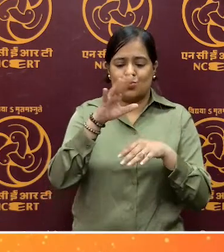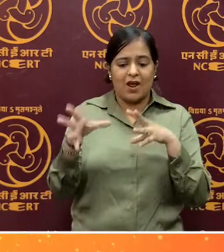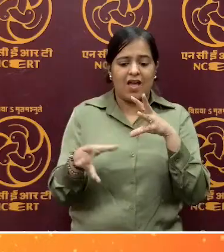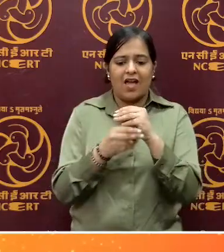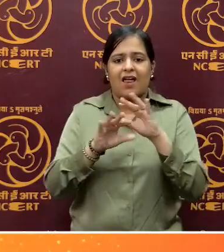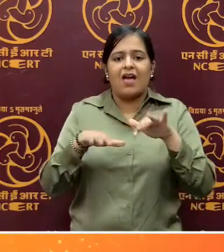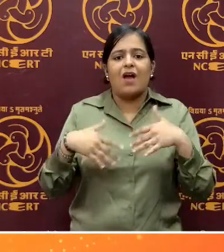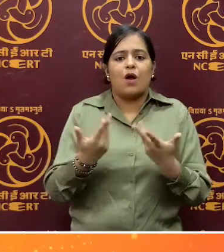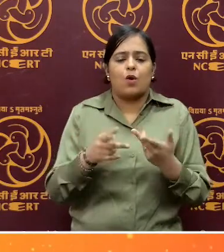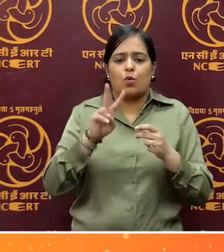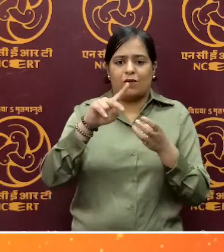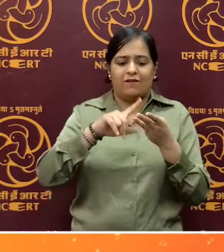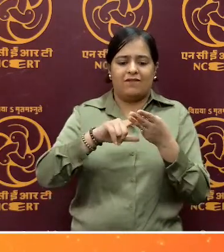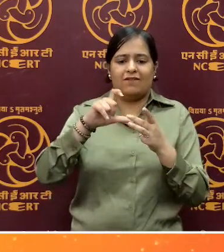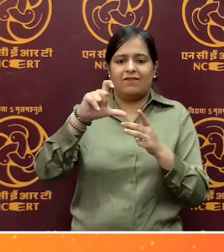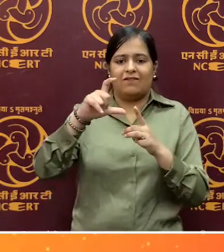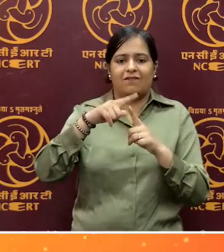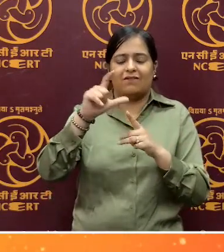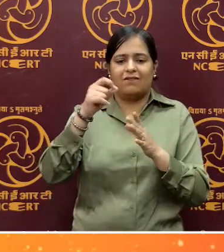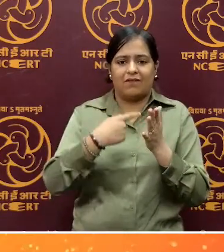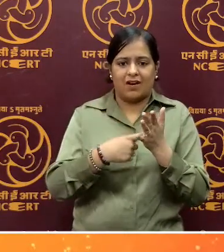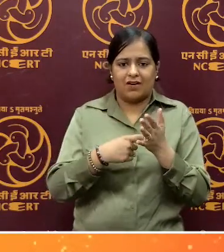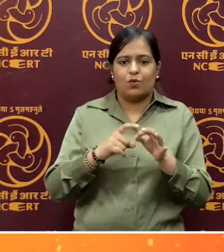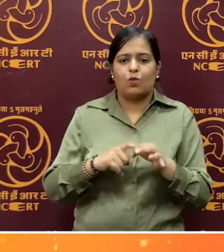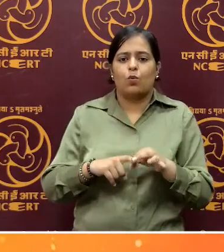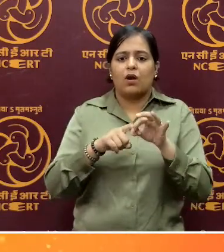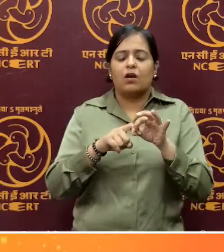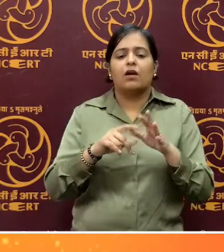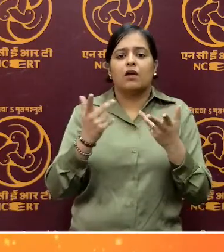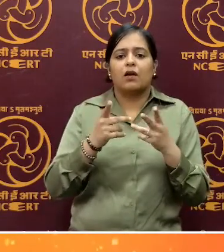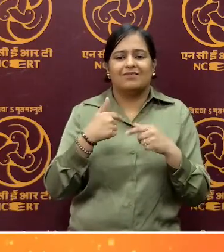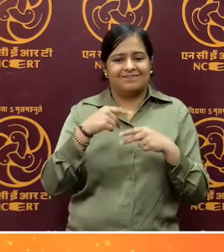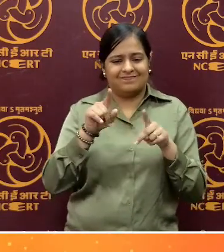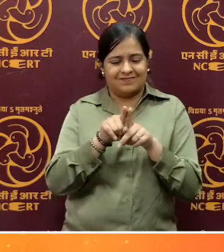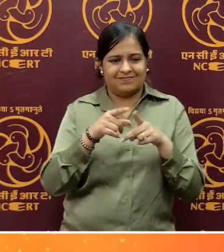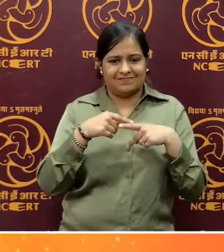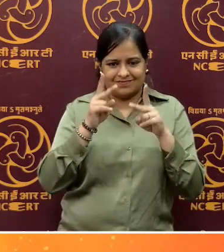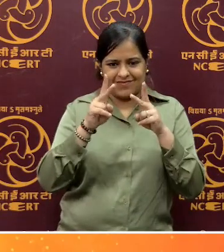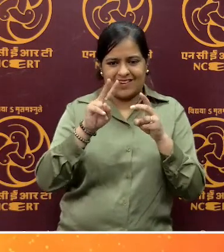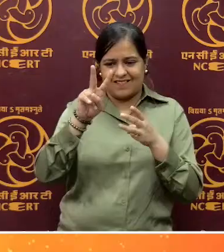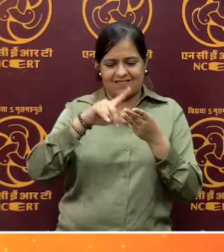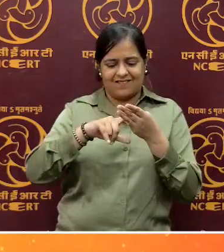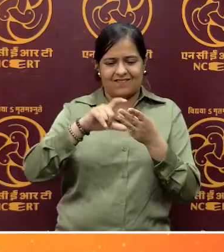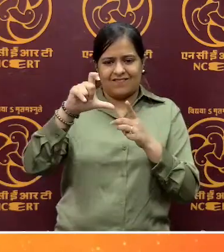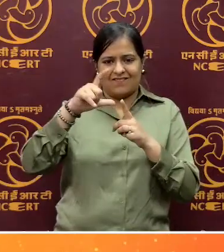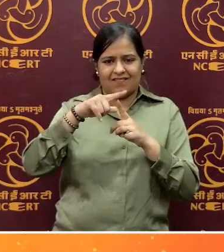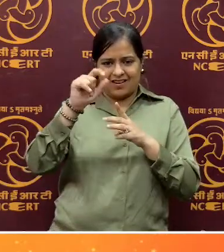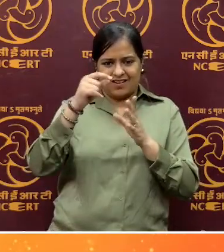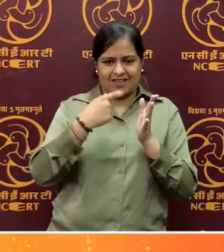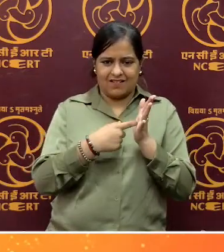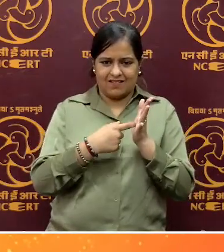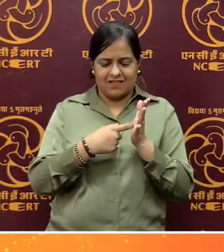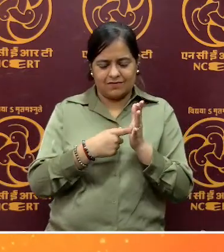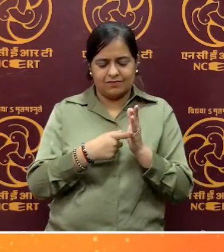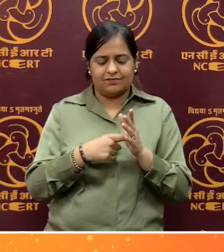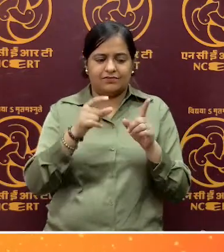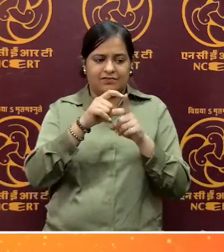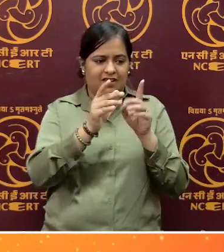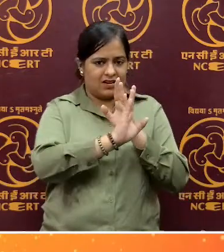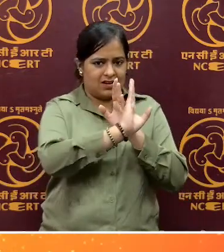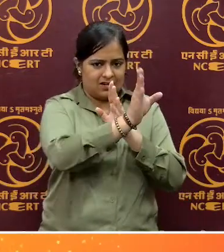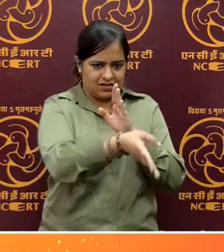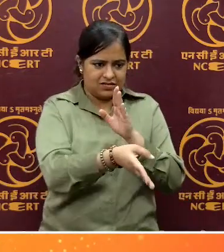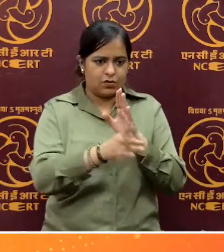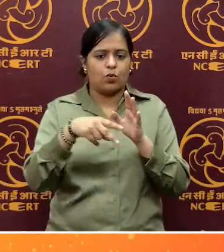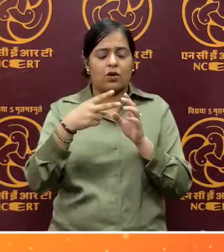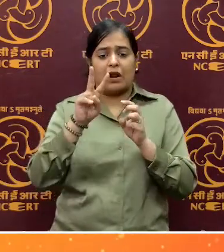vector quantities? जैसे आप देख रहे हैं ना, ये vector है ये. This is a vector in this direction. It's